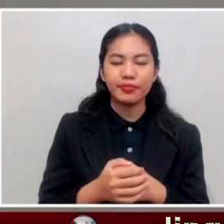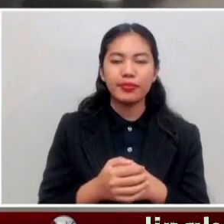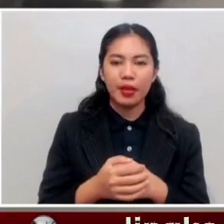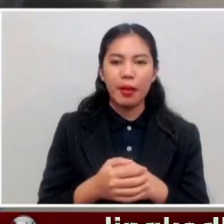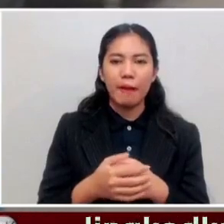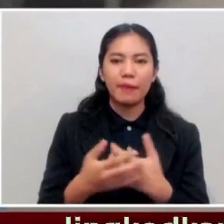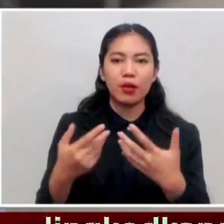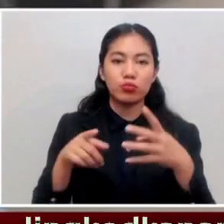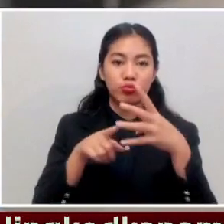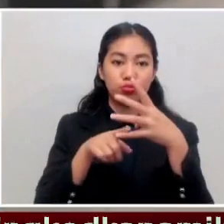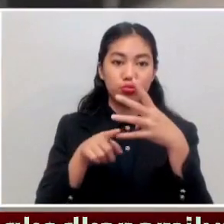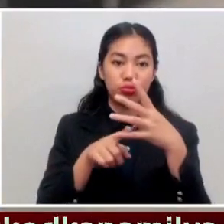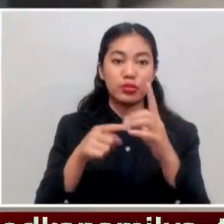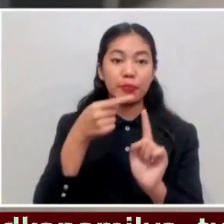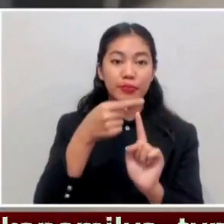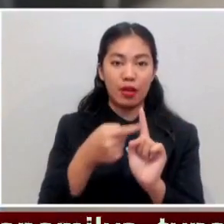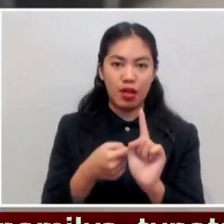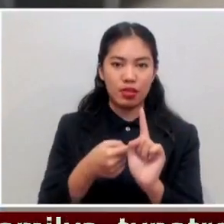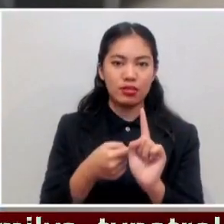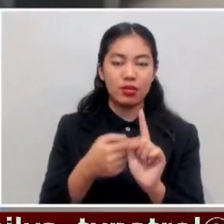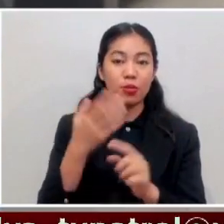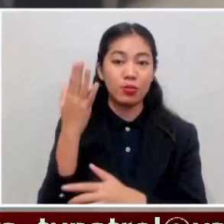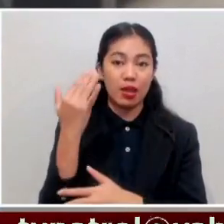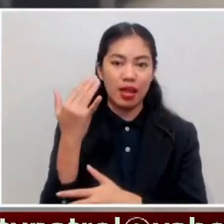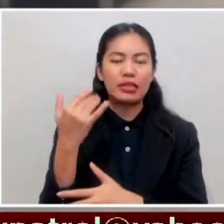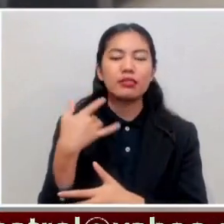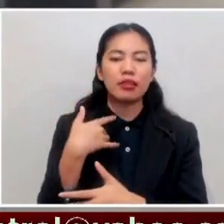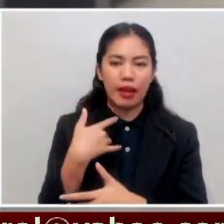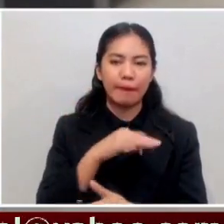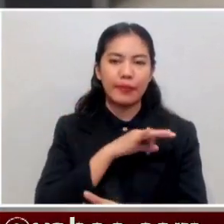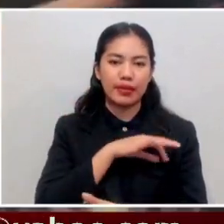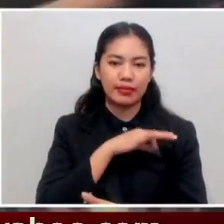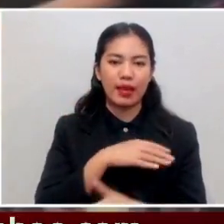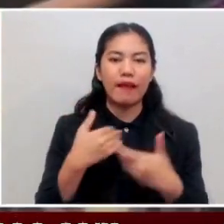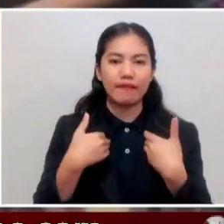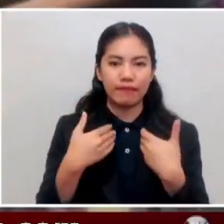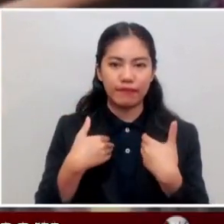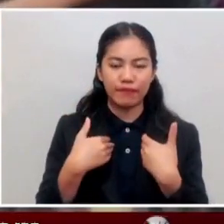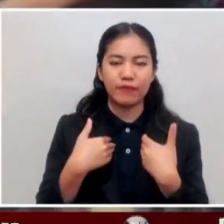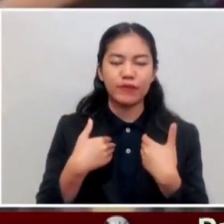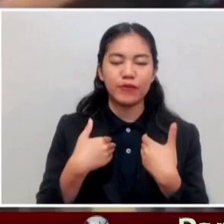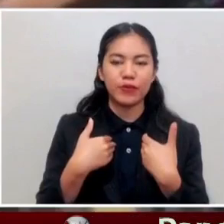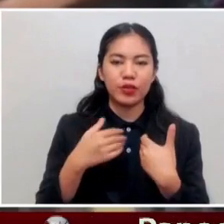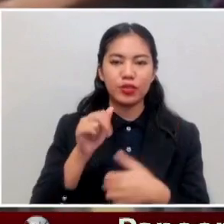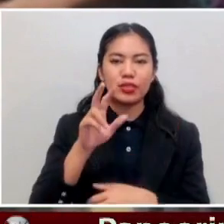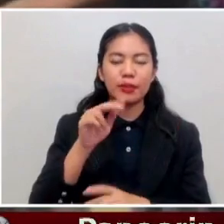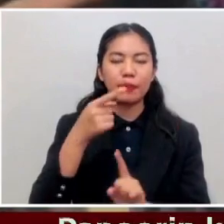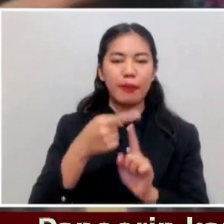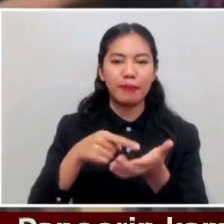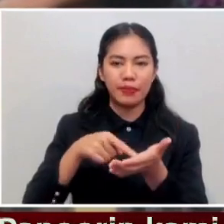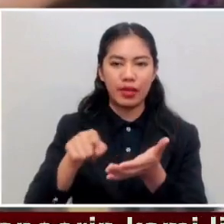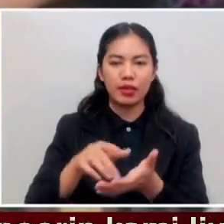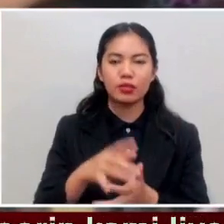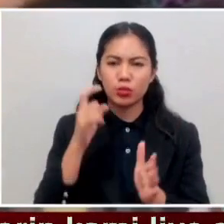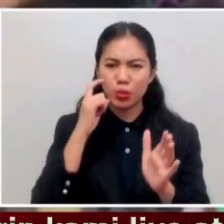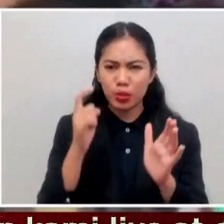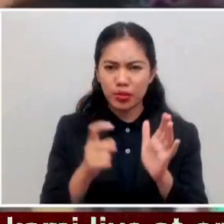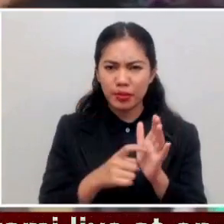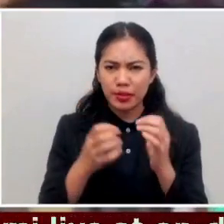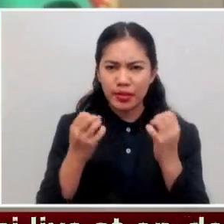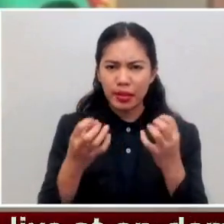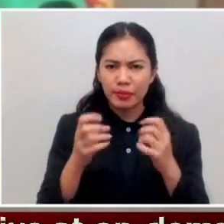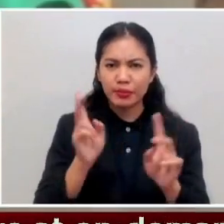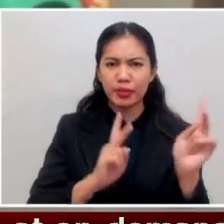mamimili dahil nakuha na ang 13-month pay. Kapansin-pansin ding, marami na ang hindi nagsusuot ng face